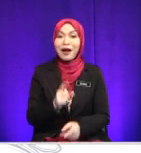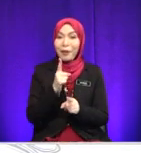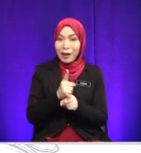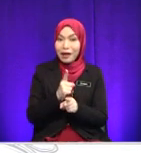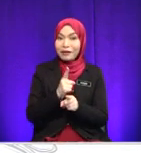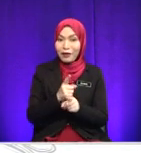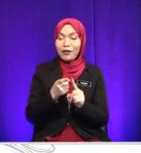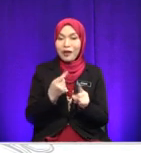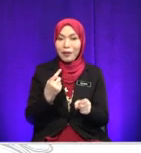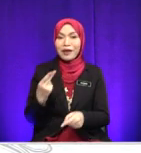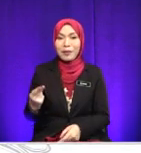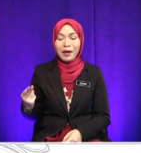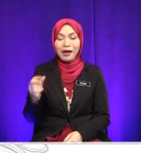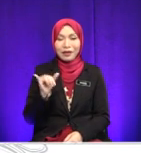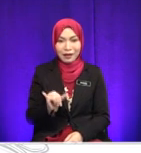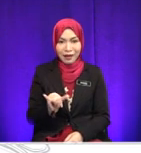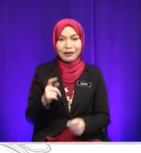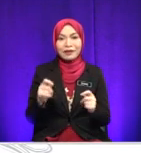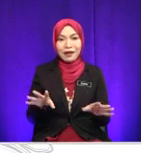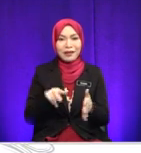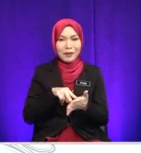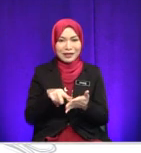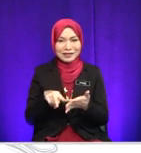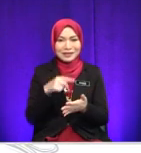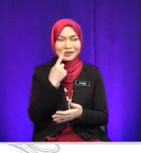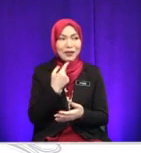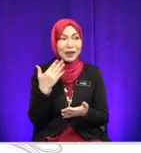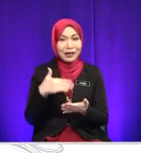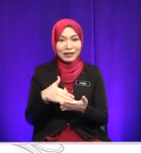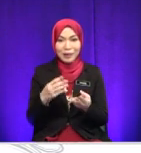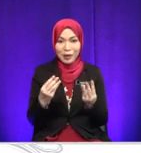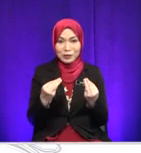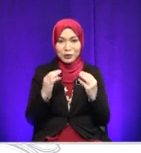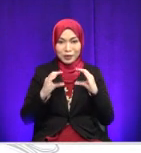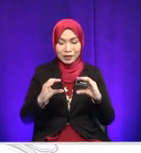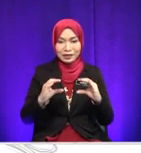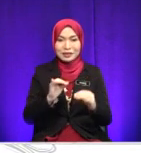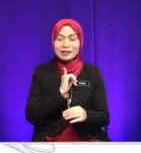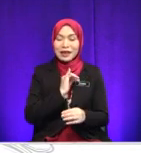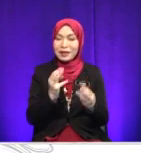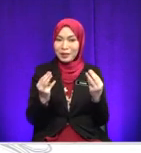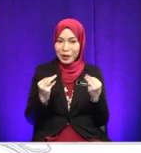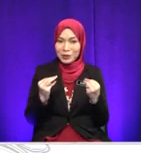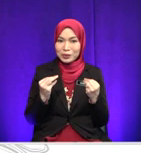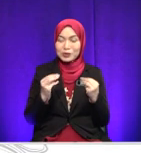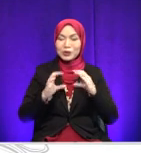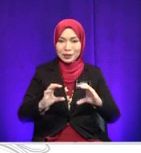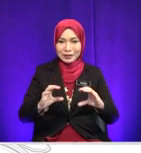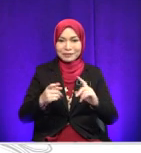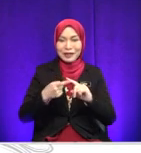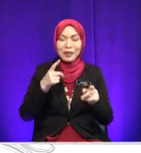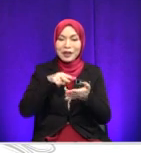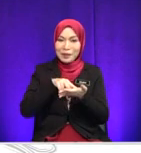buku teks. Silakan, siapa yang seterusnya? Saya, Cikgu. Silakan. Selepas pembacaan saya sebentar tadi, perkara yang